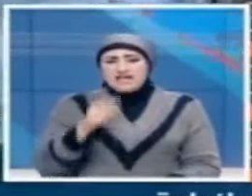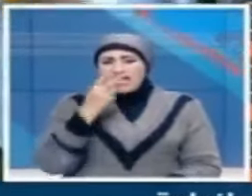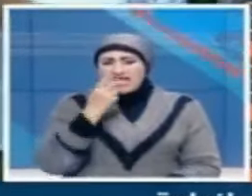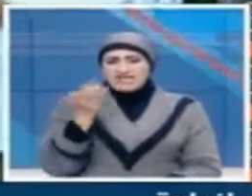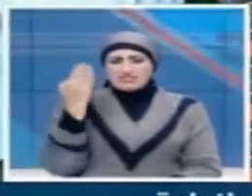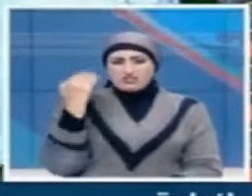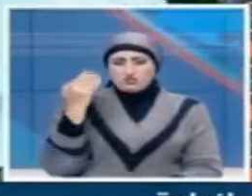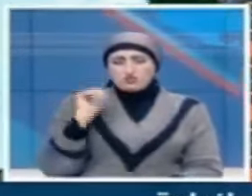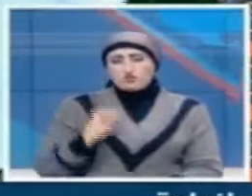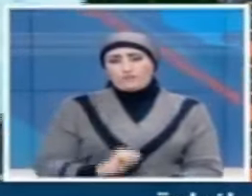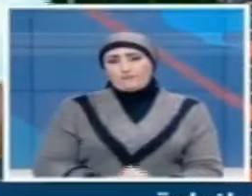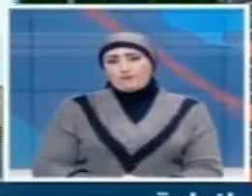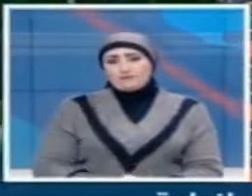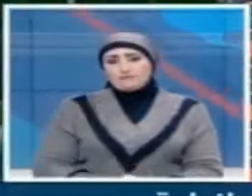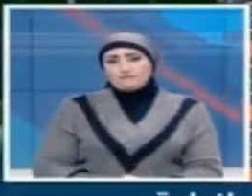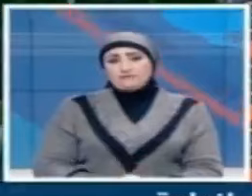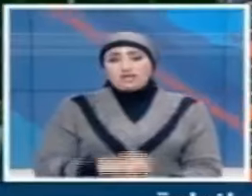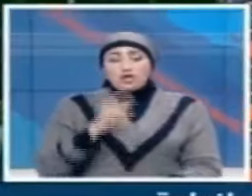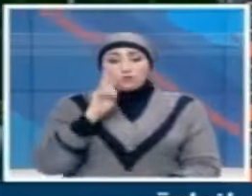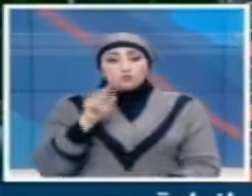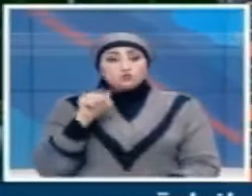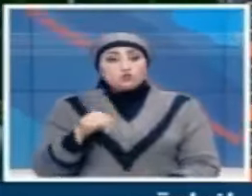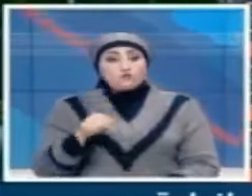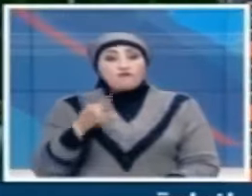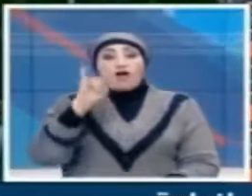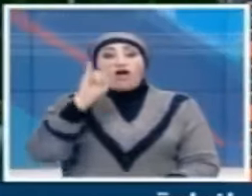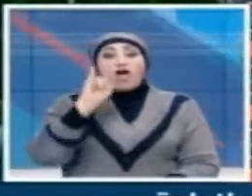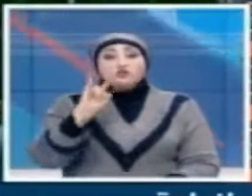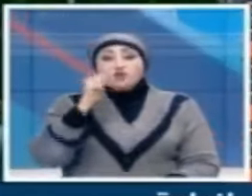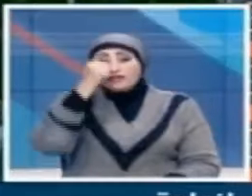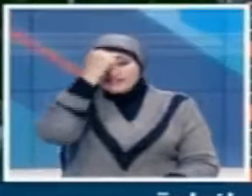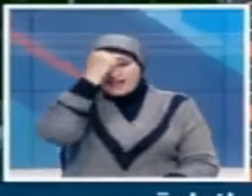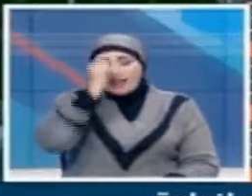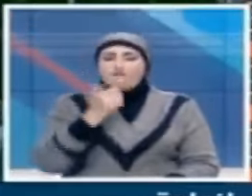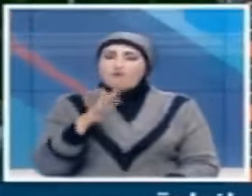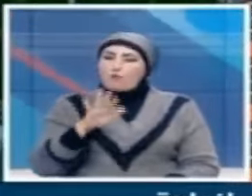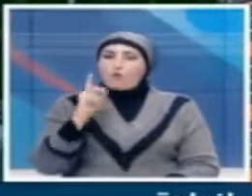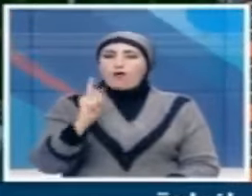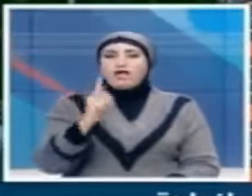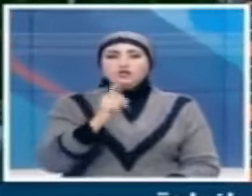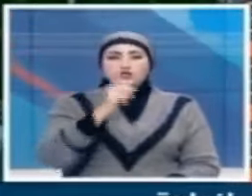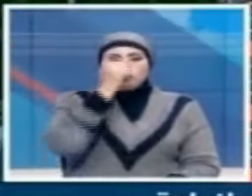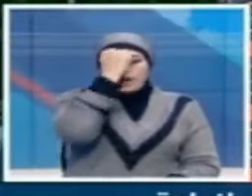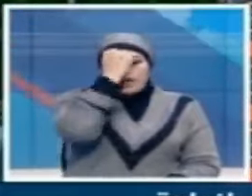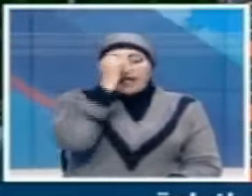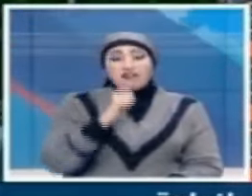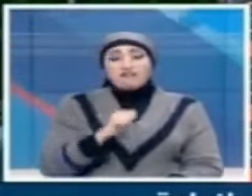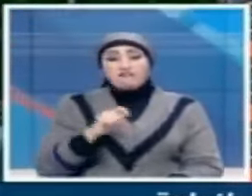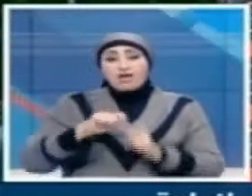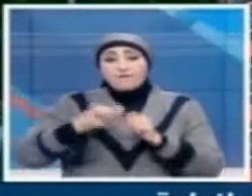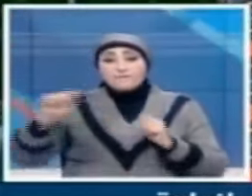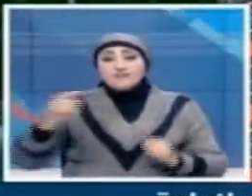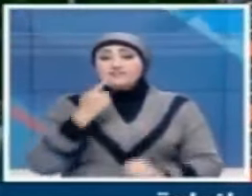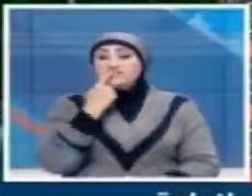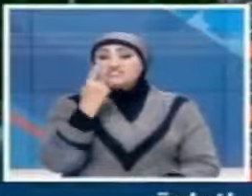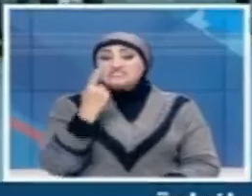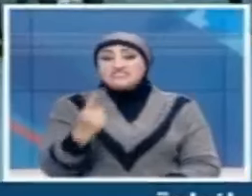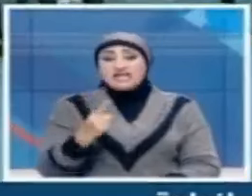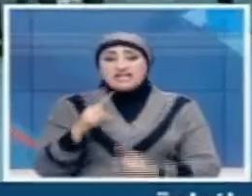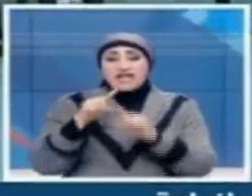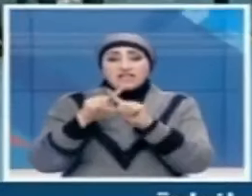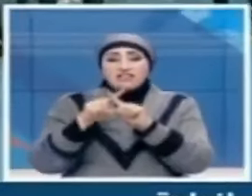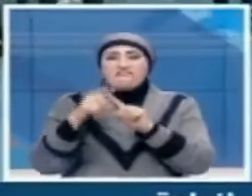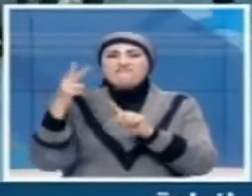في الاراضي القديمة بنلاقي ممكن بنصل الى 10000 وممكن 11000 متر مكعب في السنة، يعني ضعف كمية